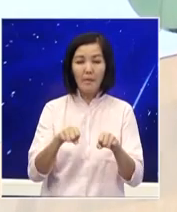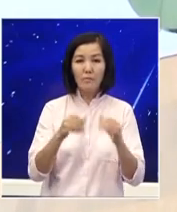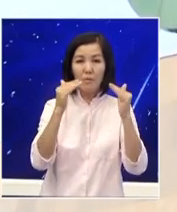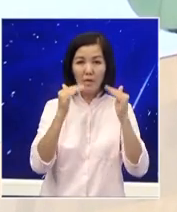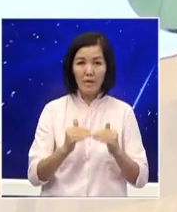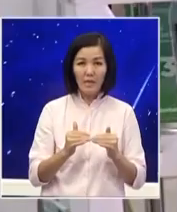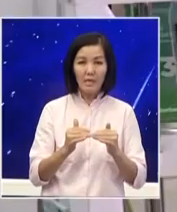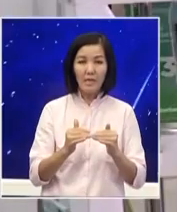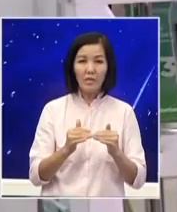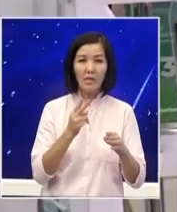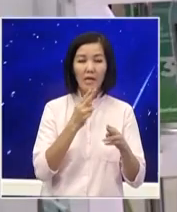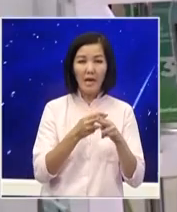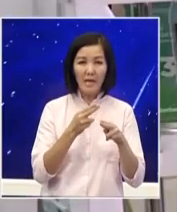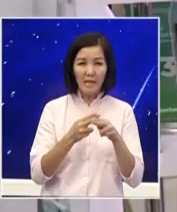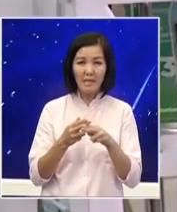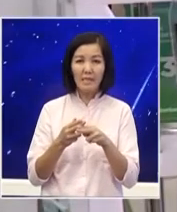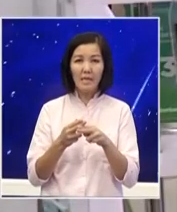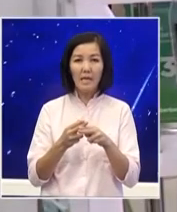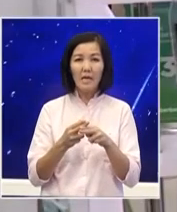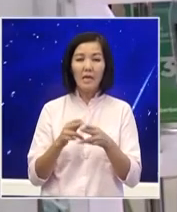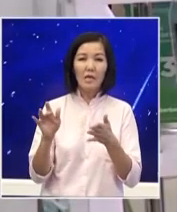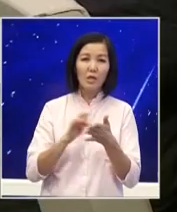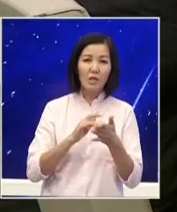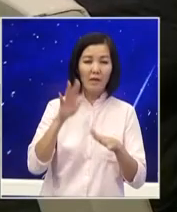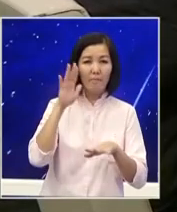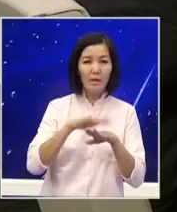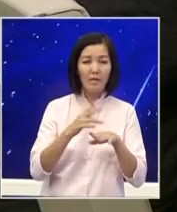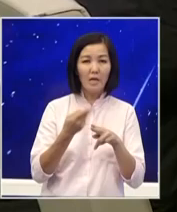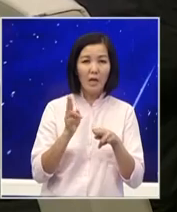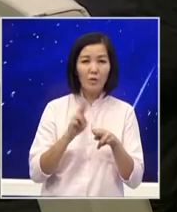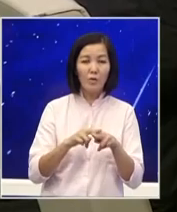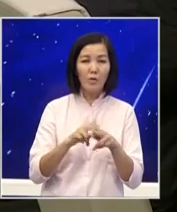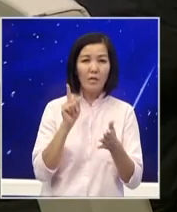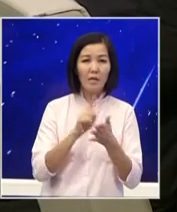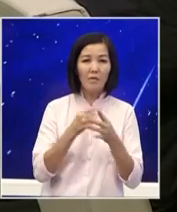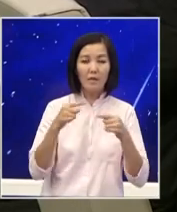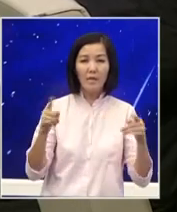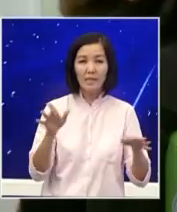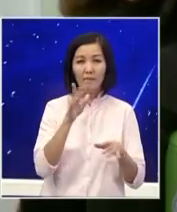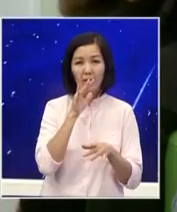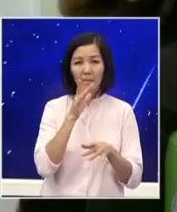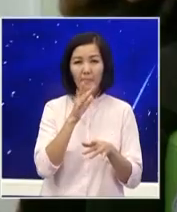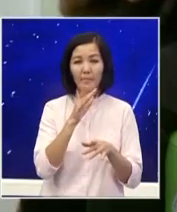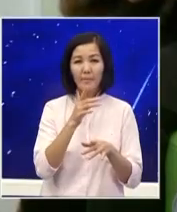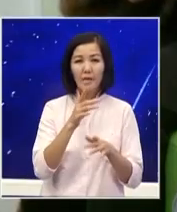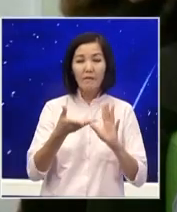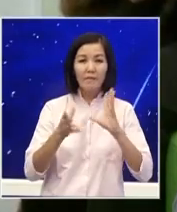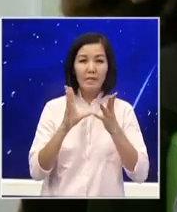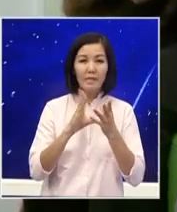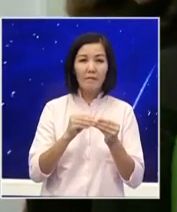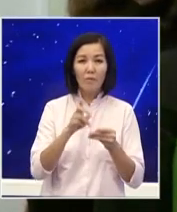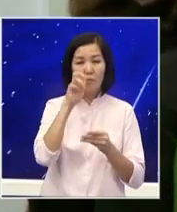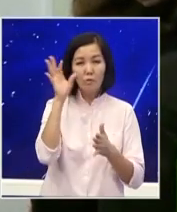ограничение аресты на имущество и счета в банках которые были наложены налоговиками в разное время по предварительным подсчетам комитета